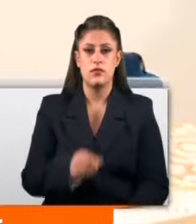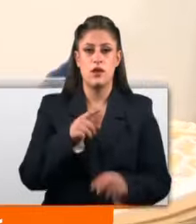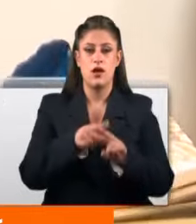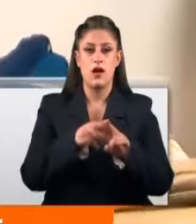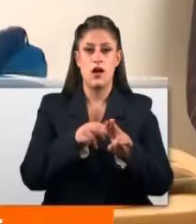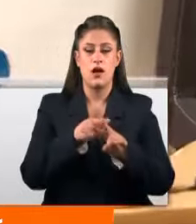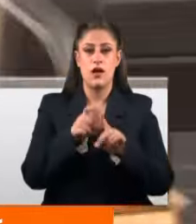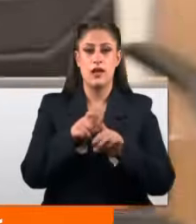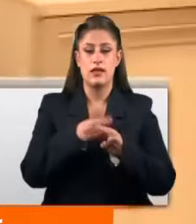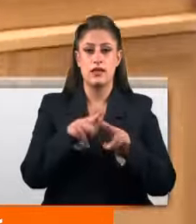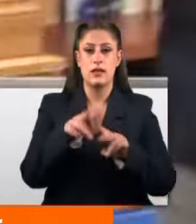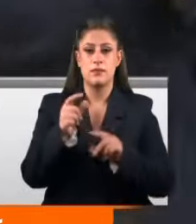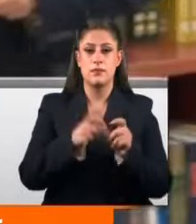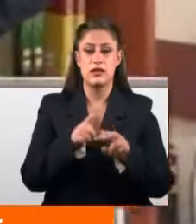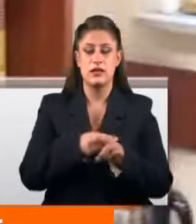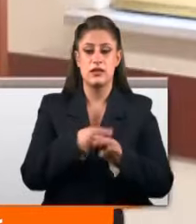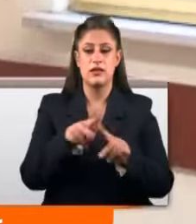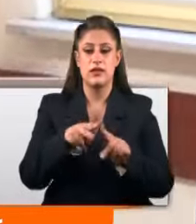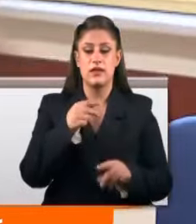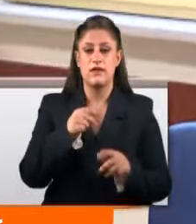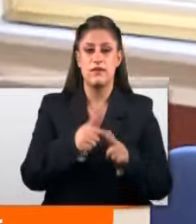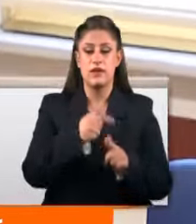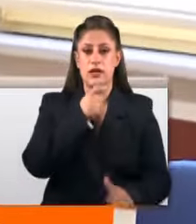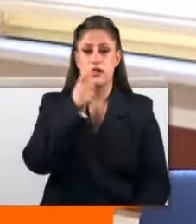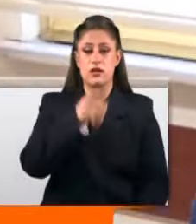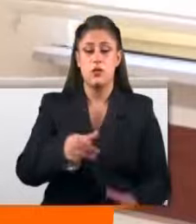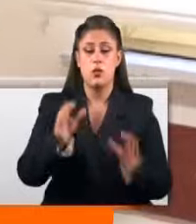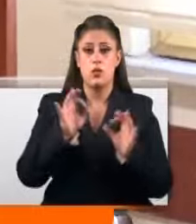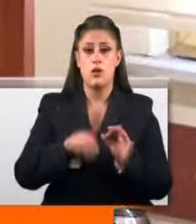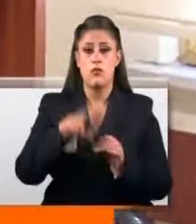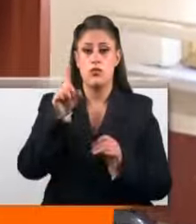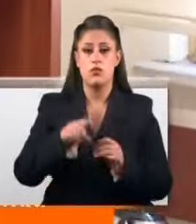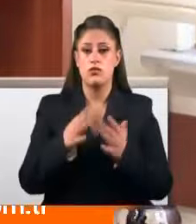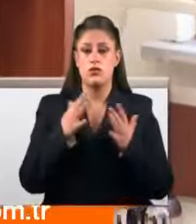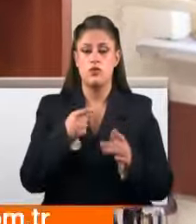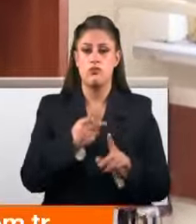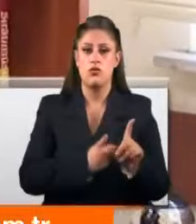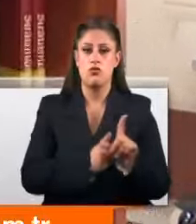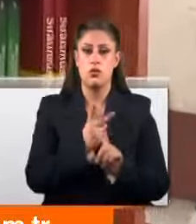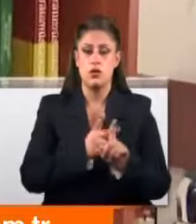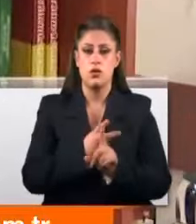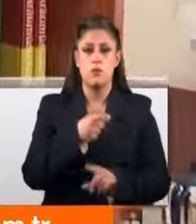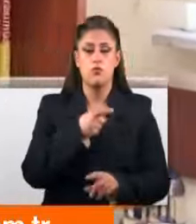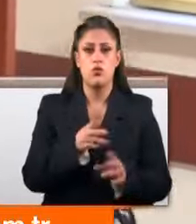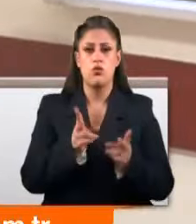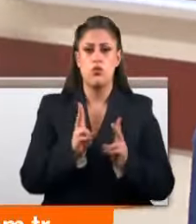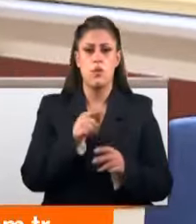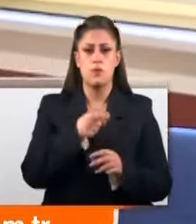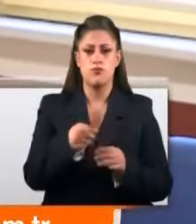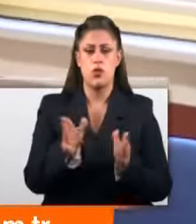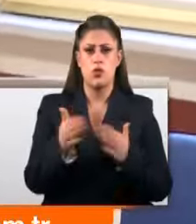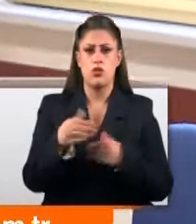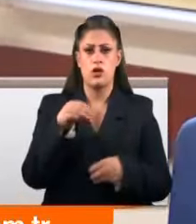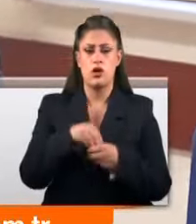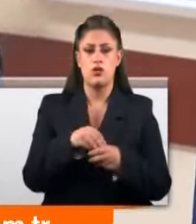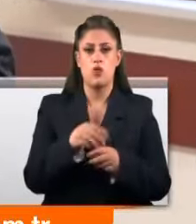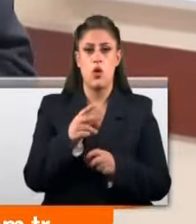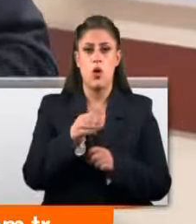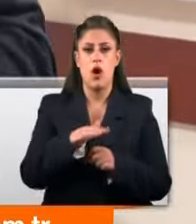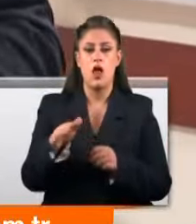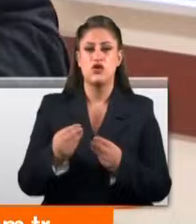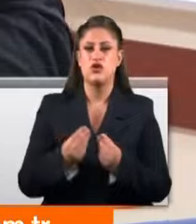Fikret Soyal'ın son dönemdeki en önemli gündem maddesi maalesef bu dolandırıcılık. O normalde bu odada öğrencilerine